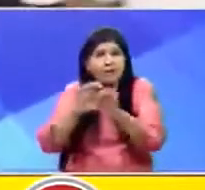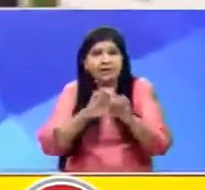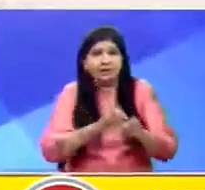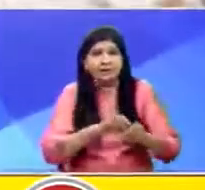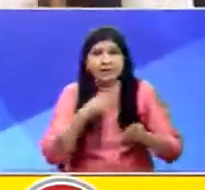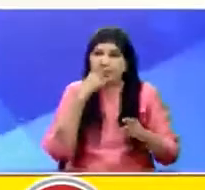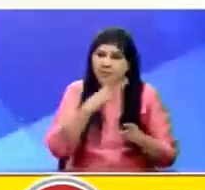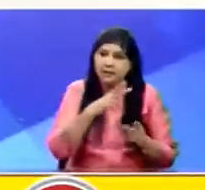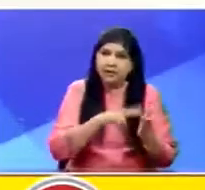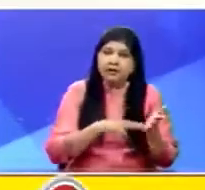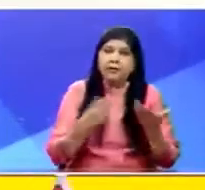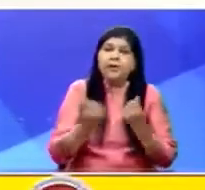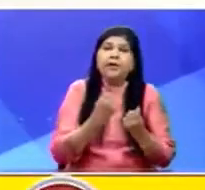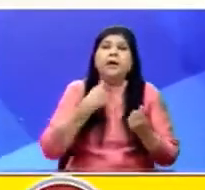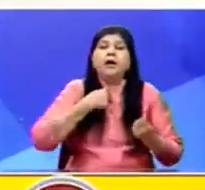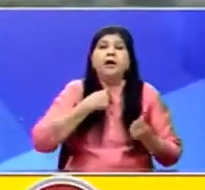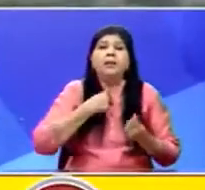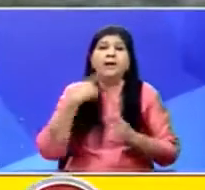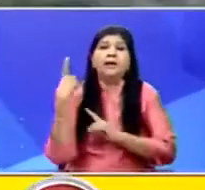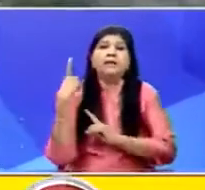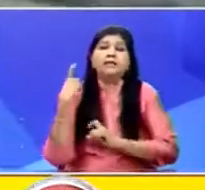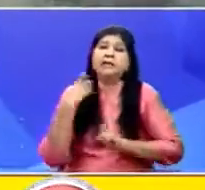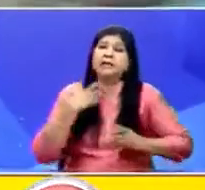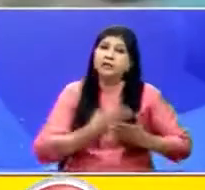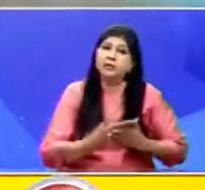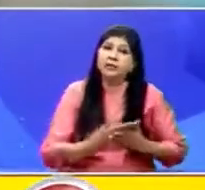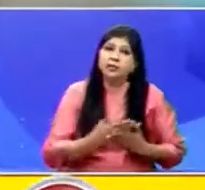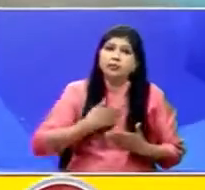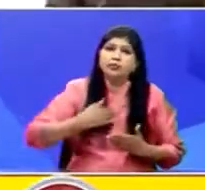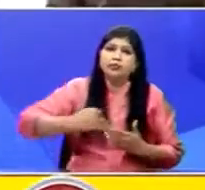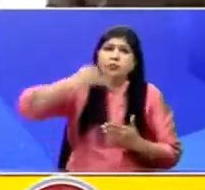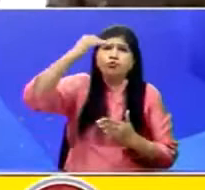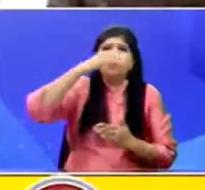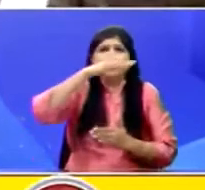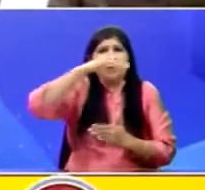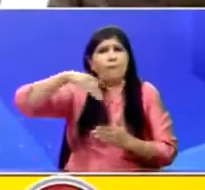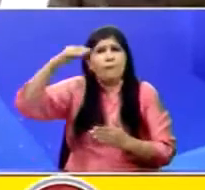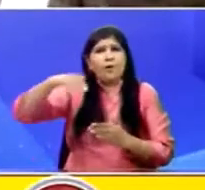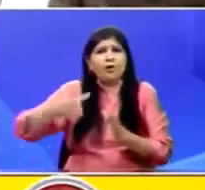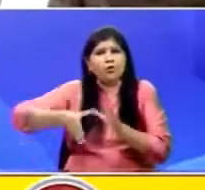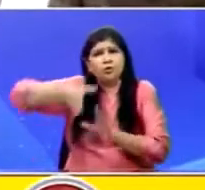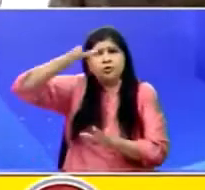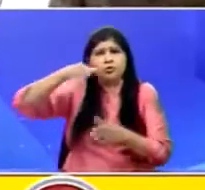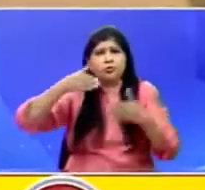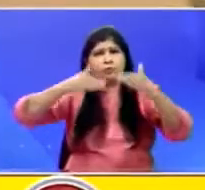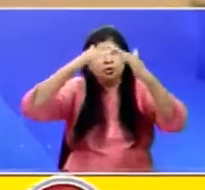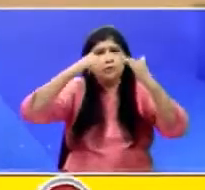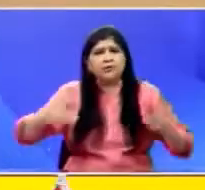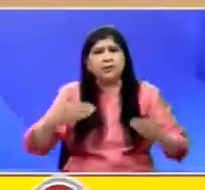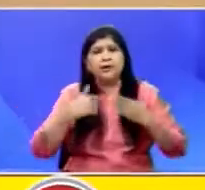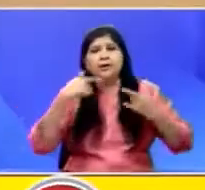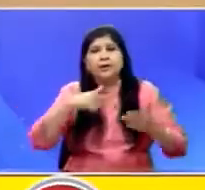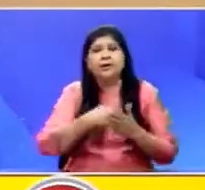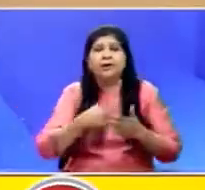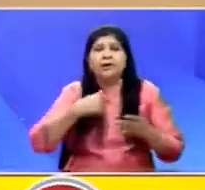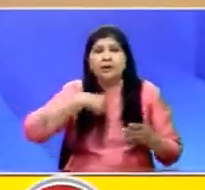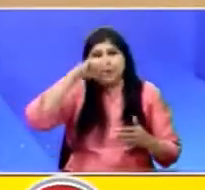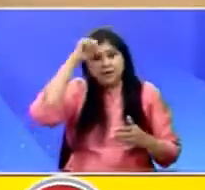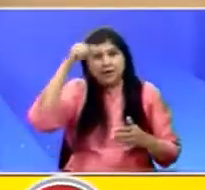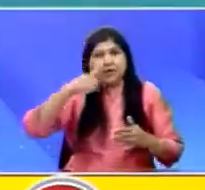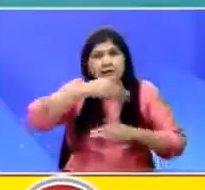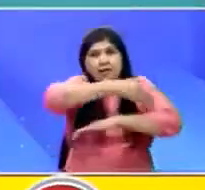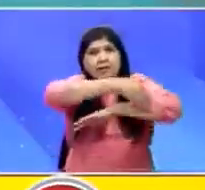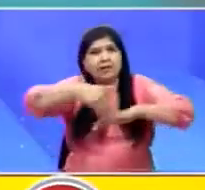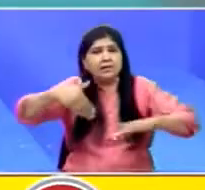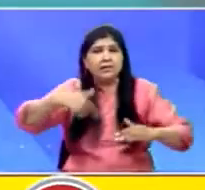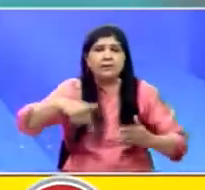है। हमारे सैनिकों ने ऊंची ऊंची पहाड़ की चोटियों पर, देश की सीमाओं पर